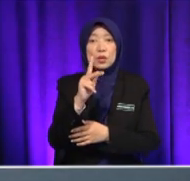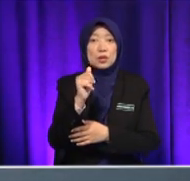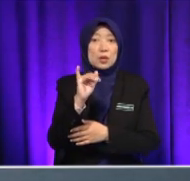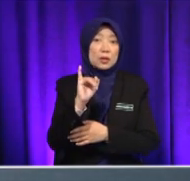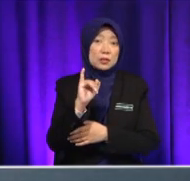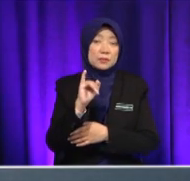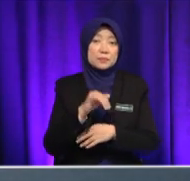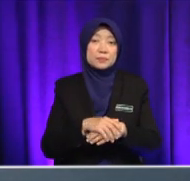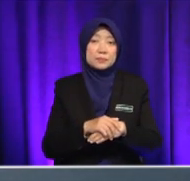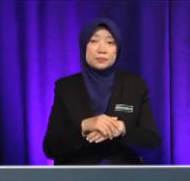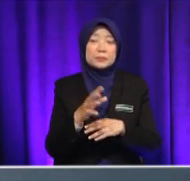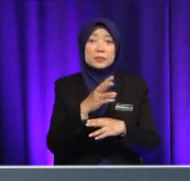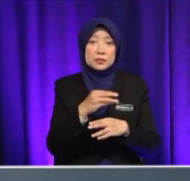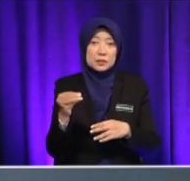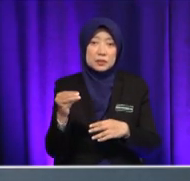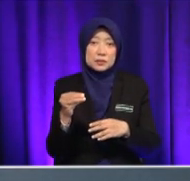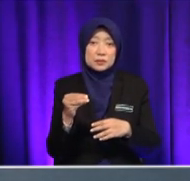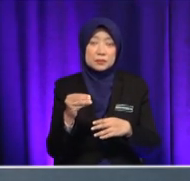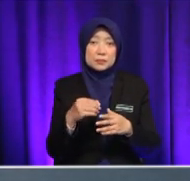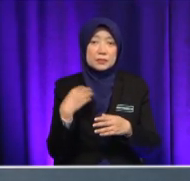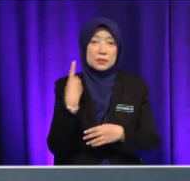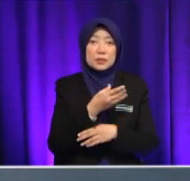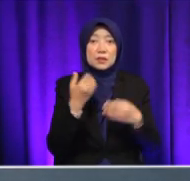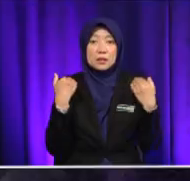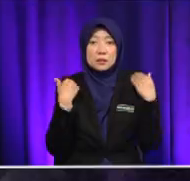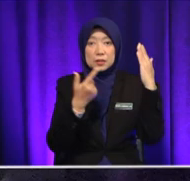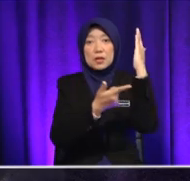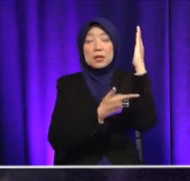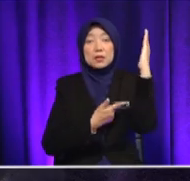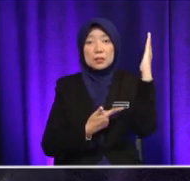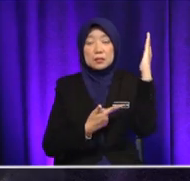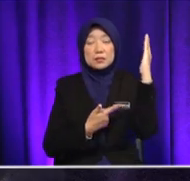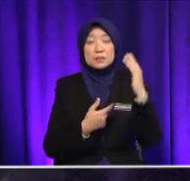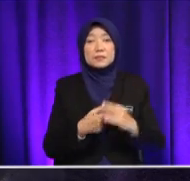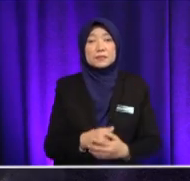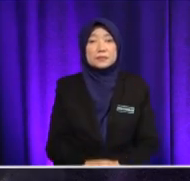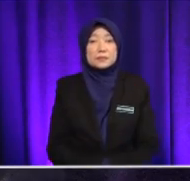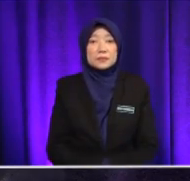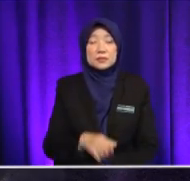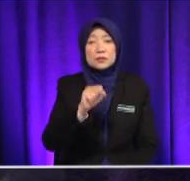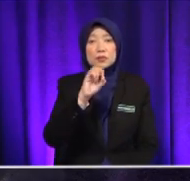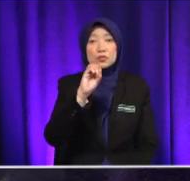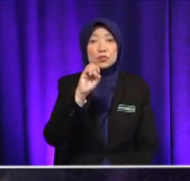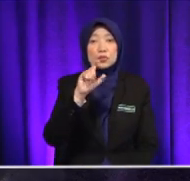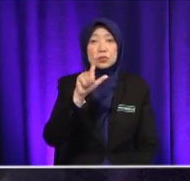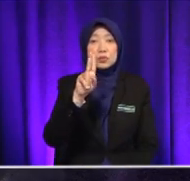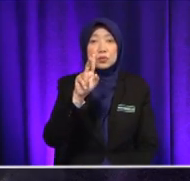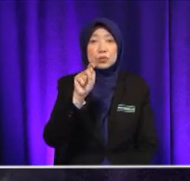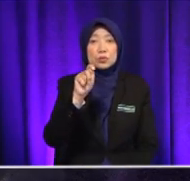dan yang tak lain tak bukan iaitu kita ada latex solution. Okey. Okey, latex solution ini